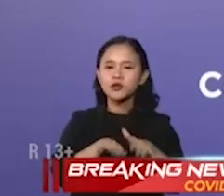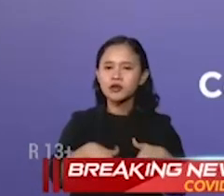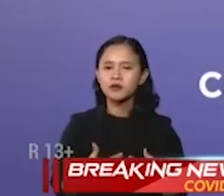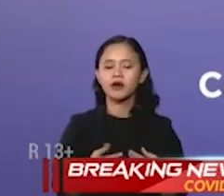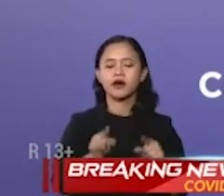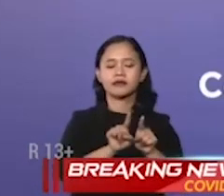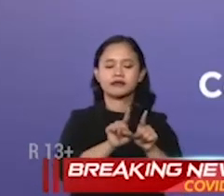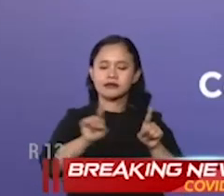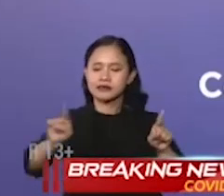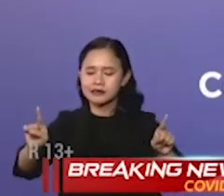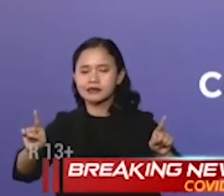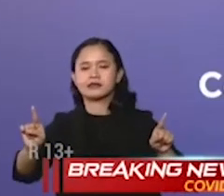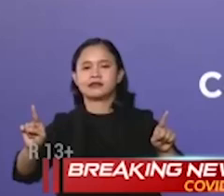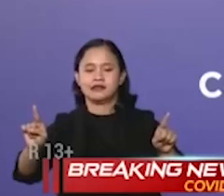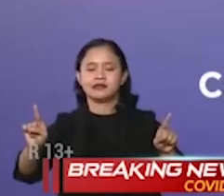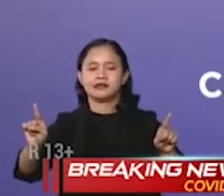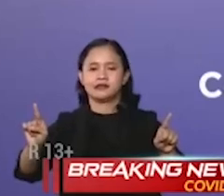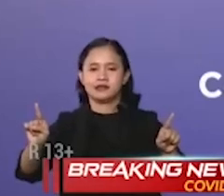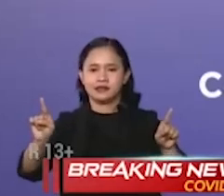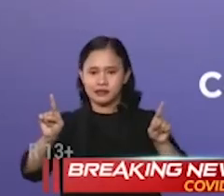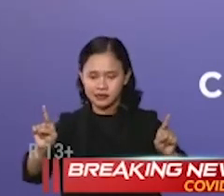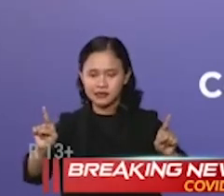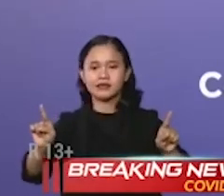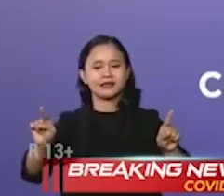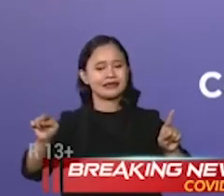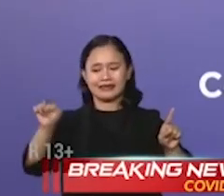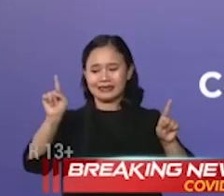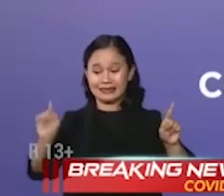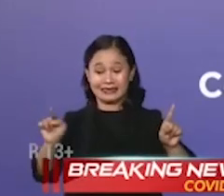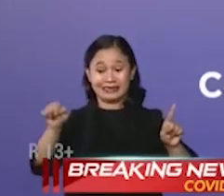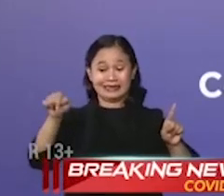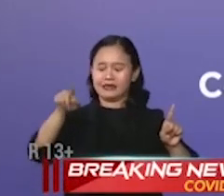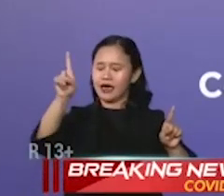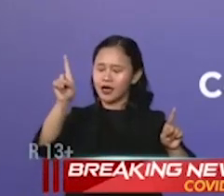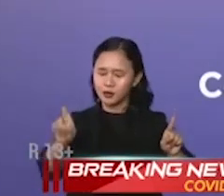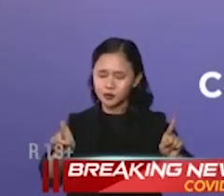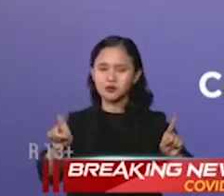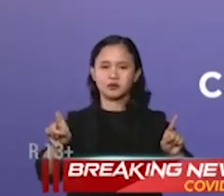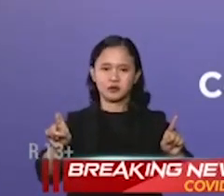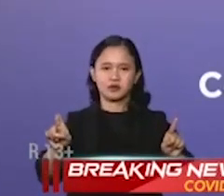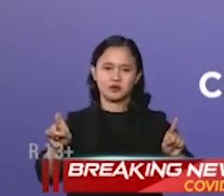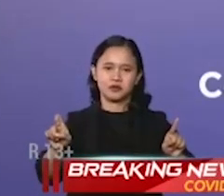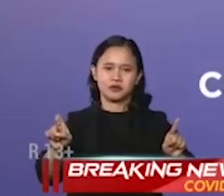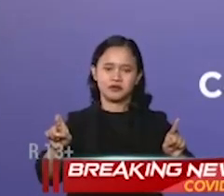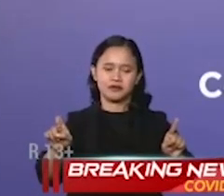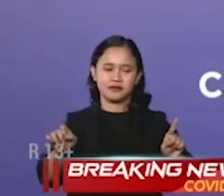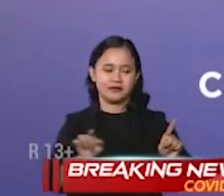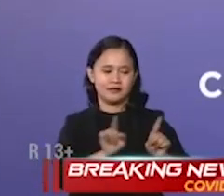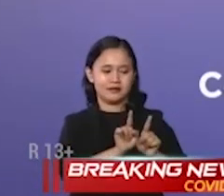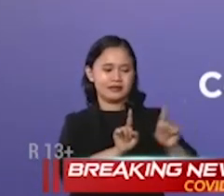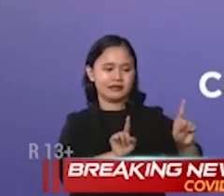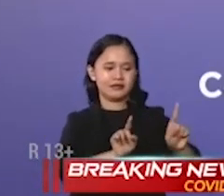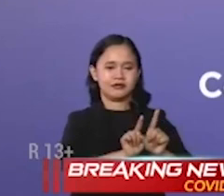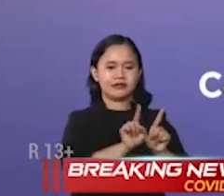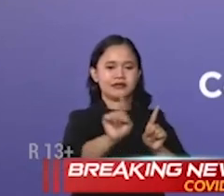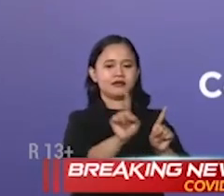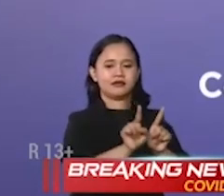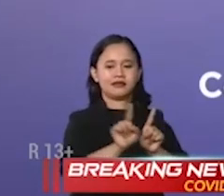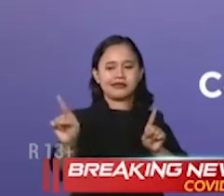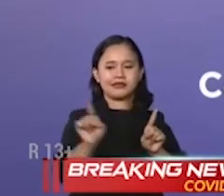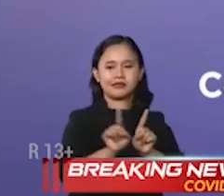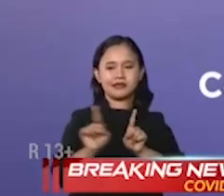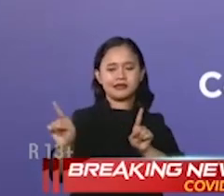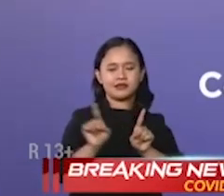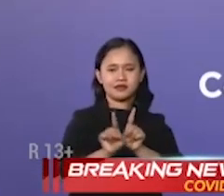jarak selalu diupayakan menjaga jarak fisik antara satu dengan yang lainnya